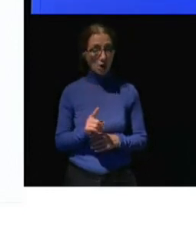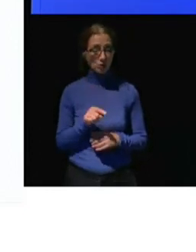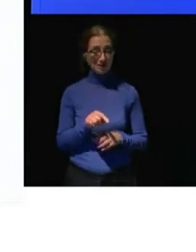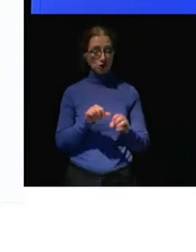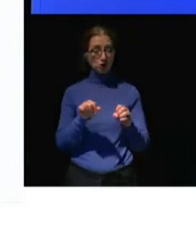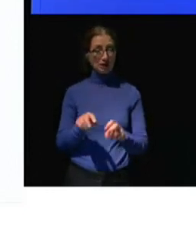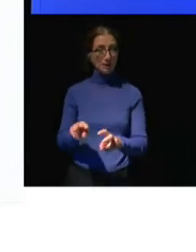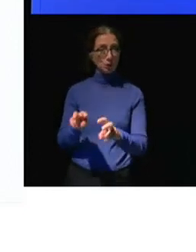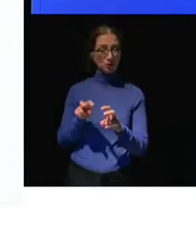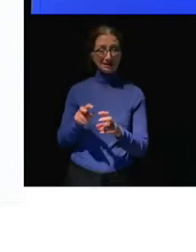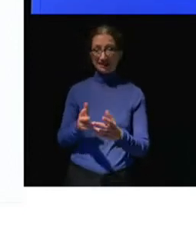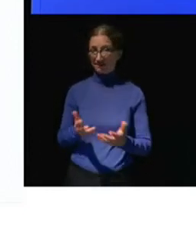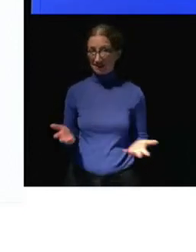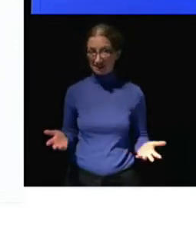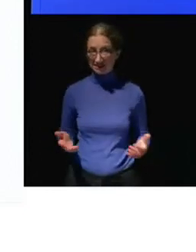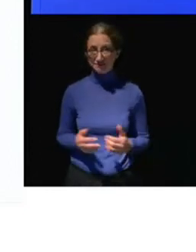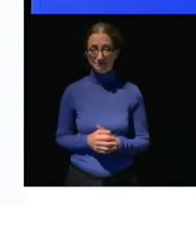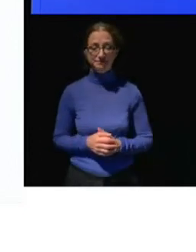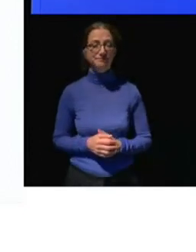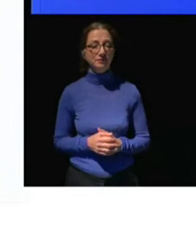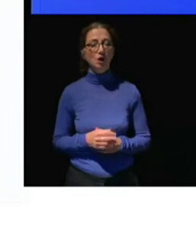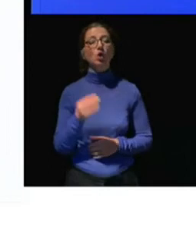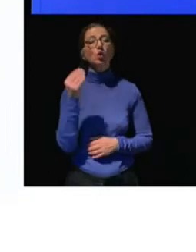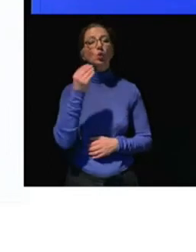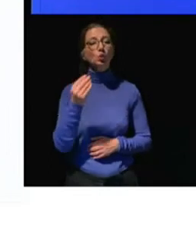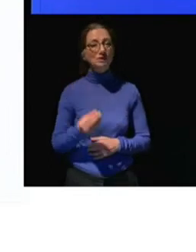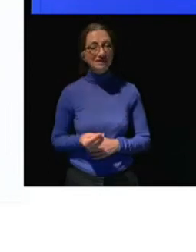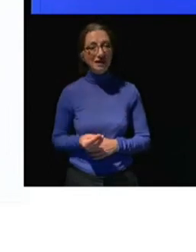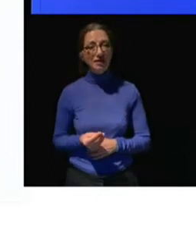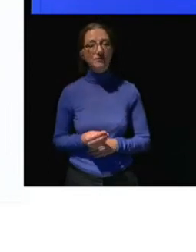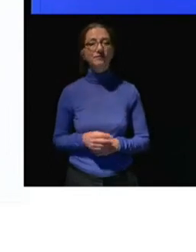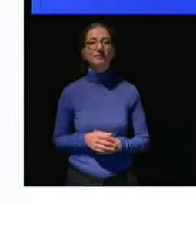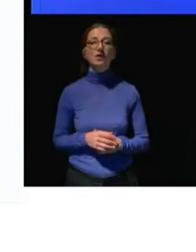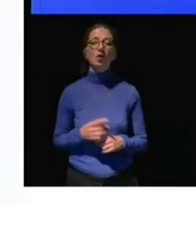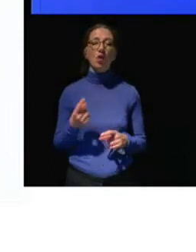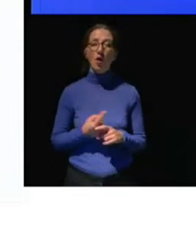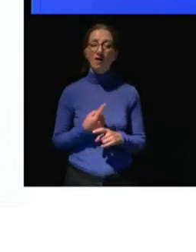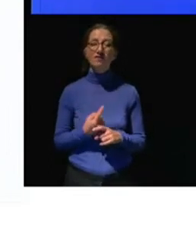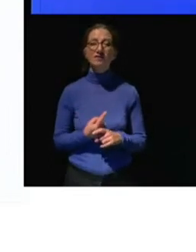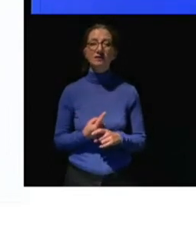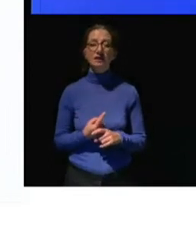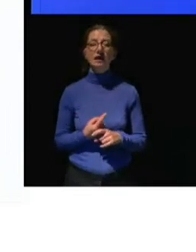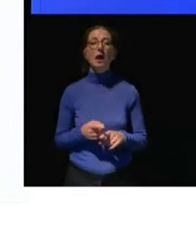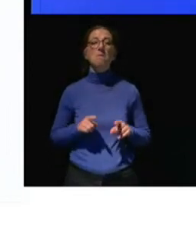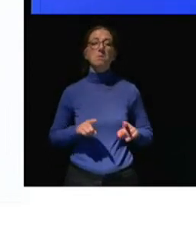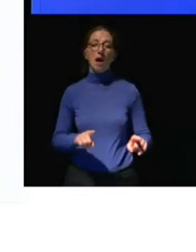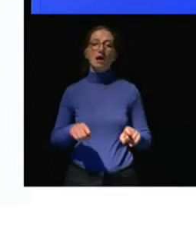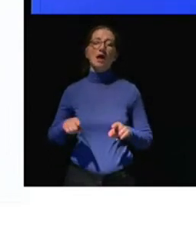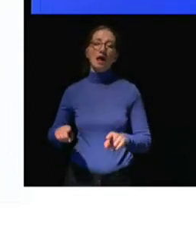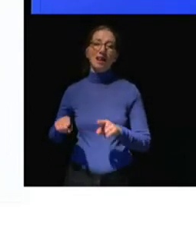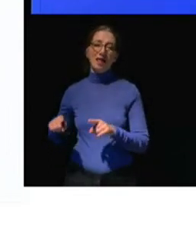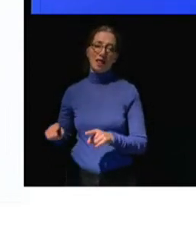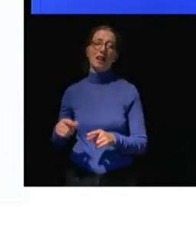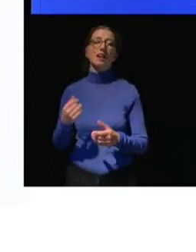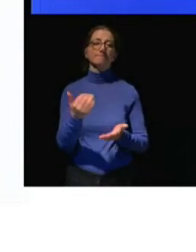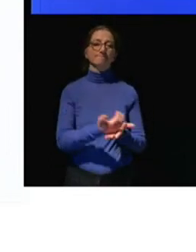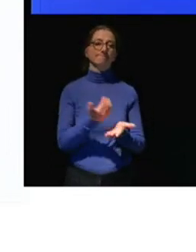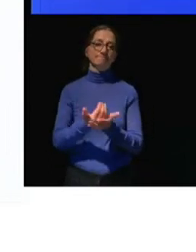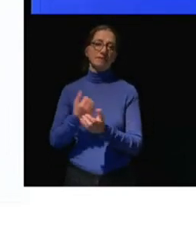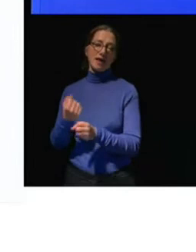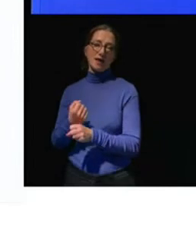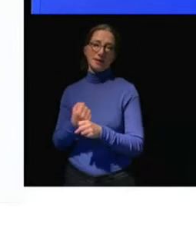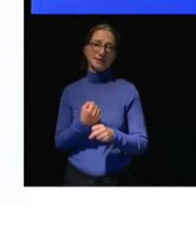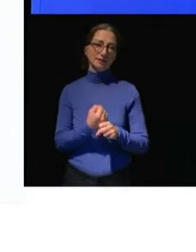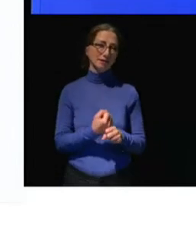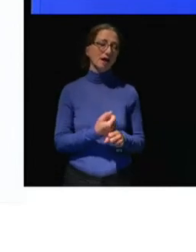diese Systeme dabei die Tatsache, dass Künstlerinnen und Kulturschaffenden häufig mehreren Tätigkeiten und Erwerbsformen nachgehen. Jedoch